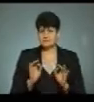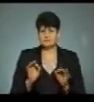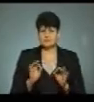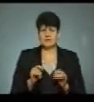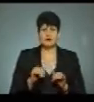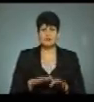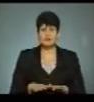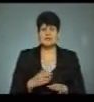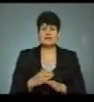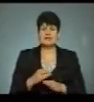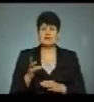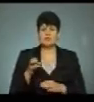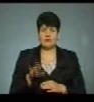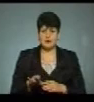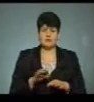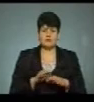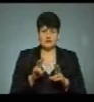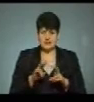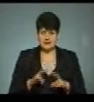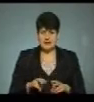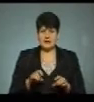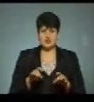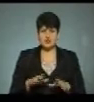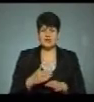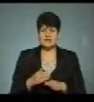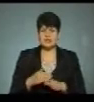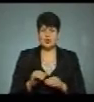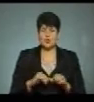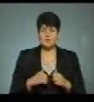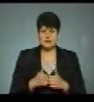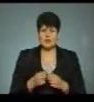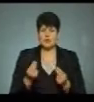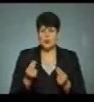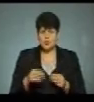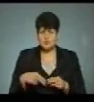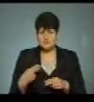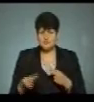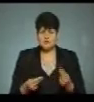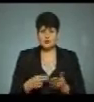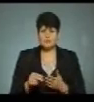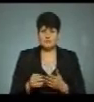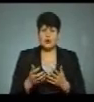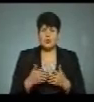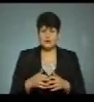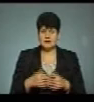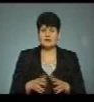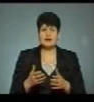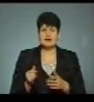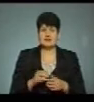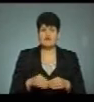банківського кредитування. Він проходить аналіз, рішення кредитного комітету, видача коштів, закупівля обладнання і, важливо, видача